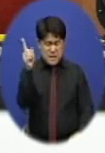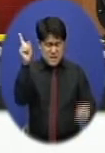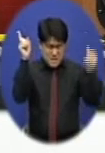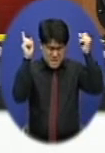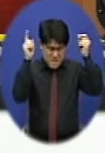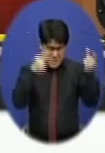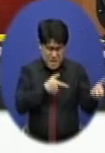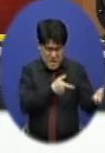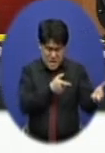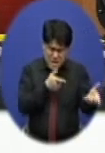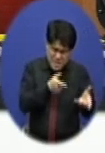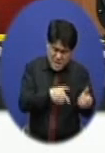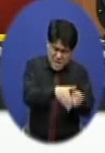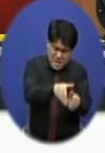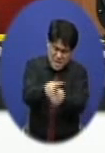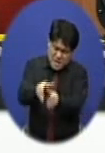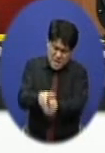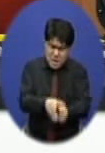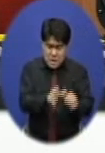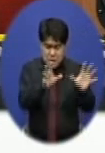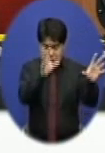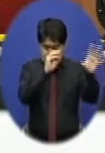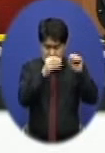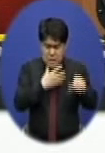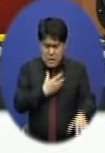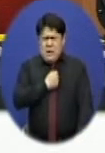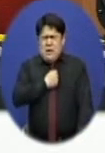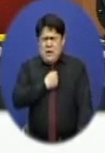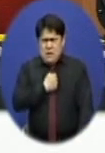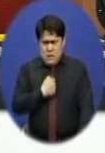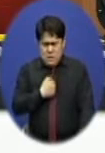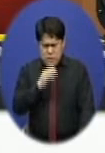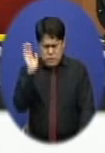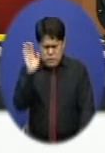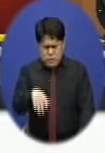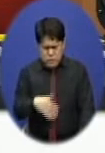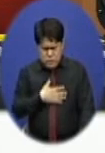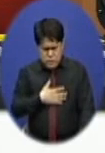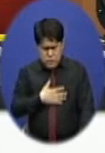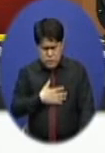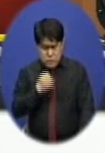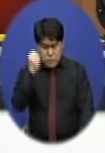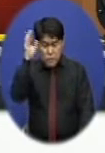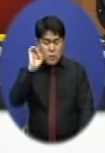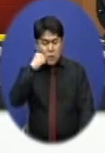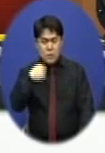막 쫓아다니고 막 난리가 아니었어요. 하여튼. 아. 그 충격에 아하. 그 잊혀지지 않아요. 저